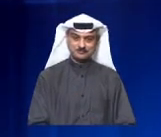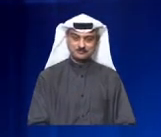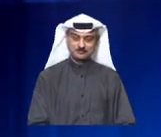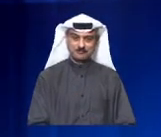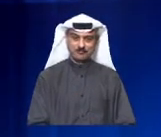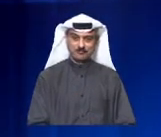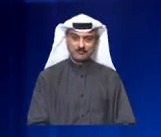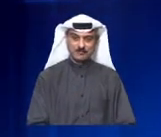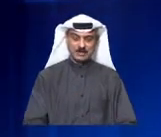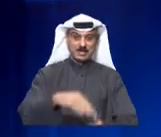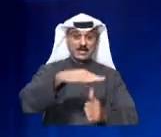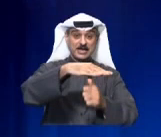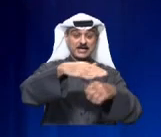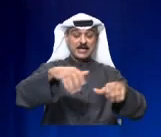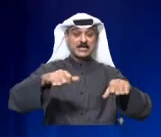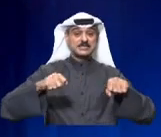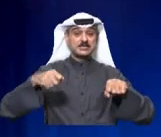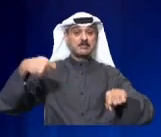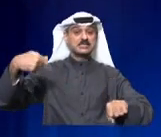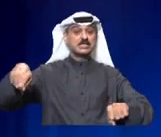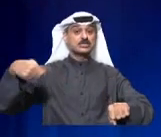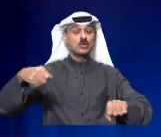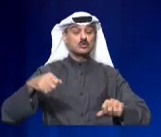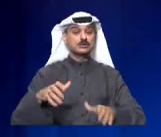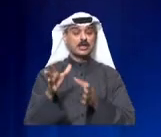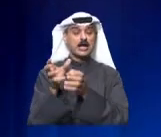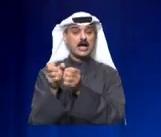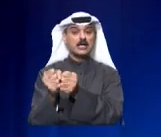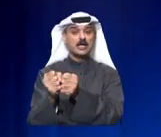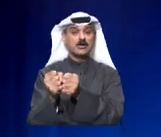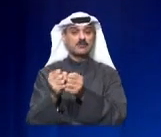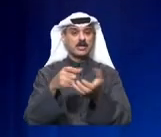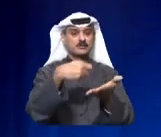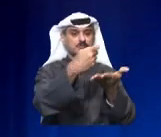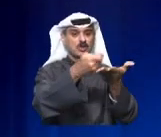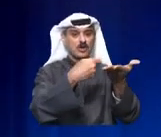كما بعث سمو الشيخ صباح خالد الحمد الصباح